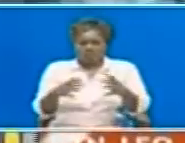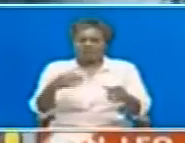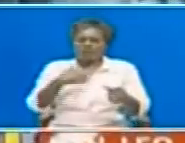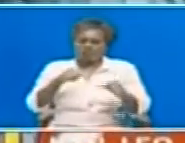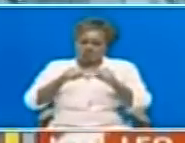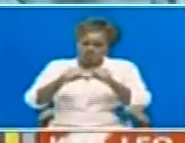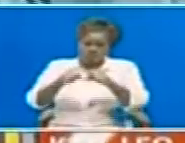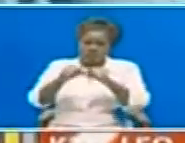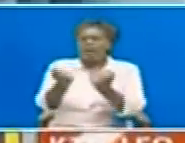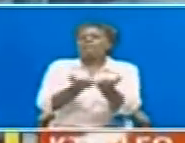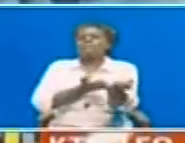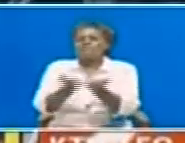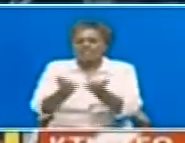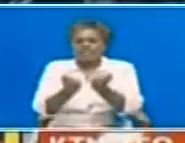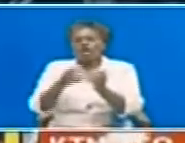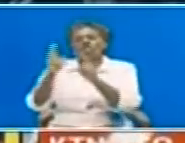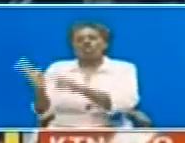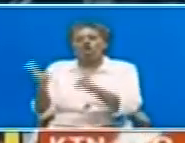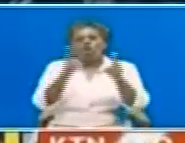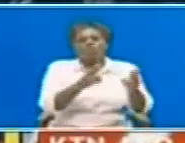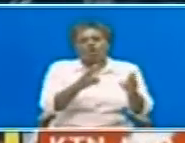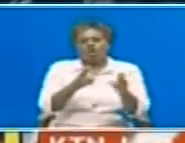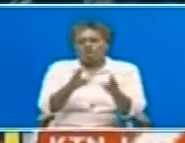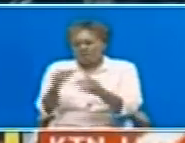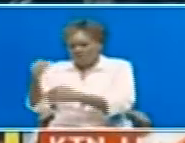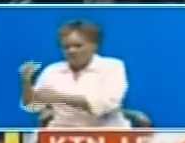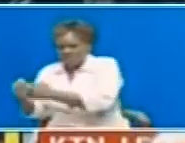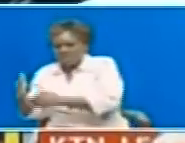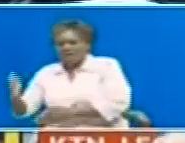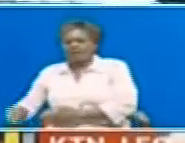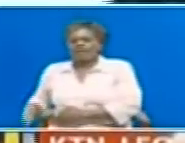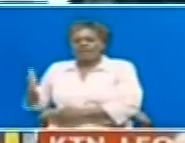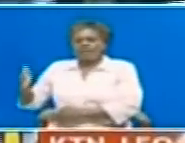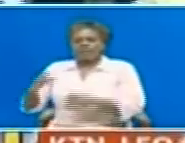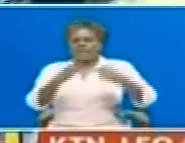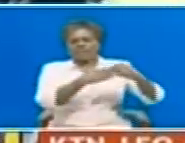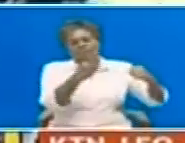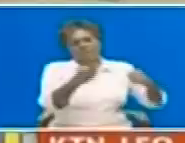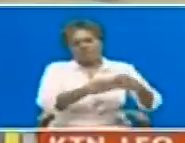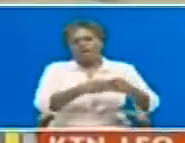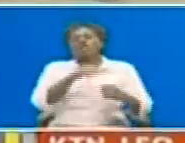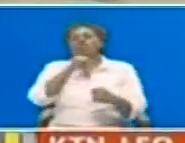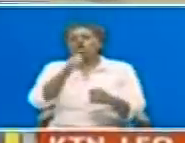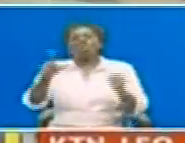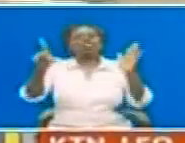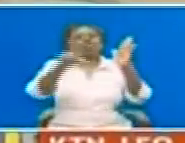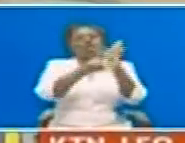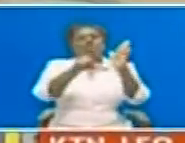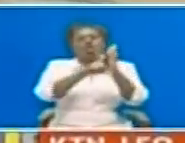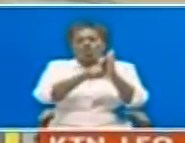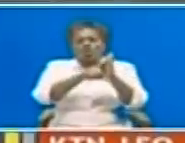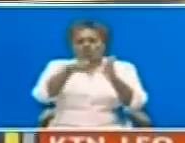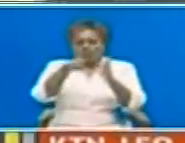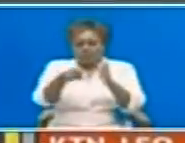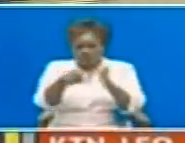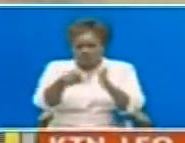hamnazo. Shughuli zikiendelea takriban mita 3 tu kando ya reli mtaani humu, kinyume na masharti ya kisheria ya